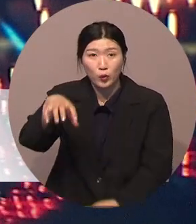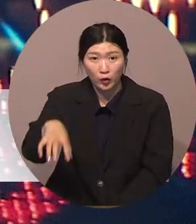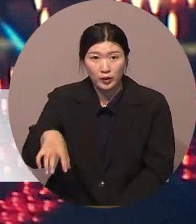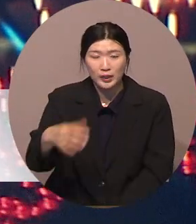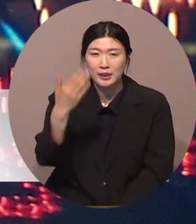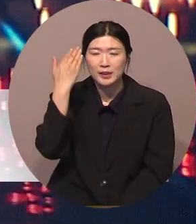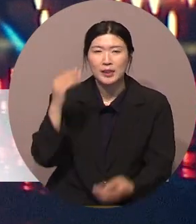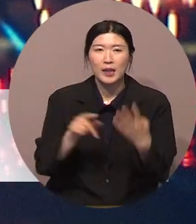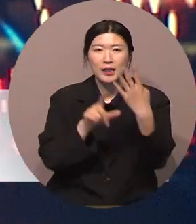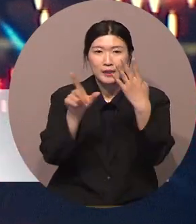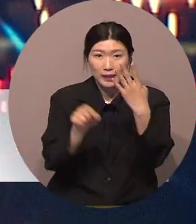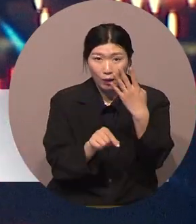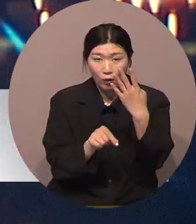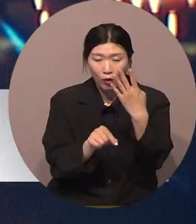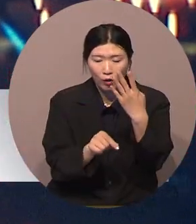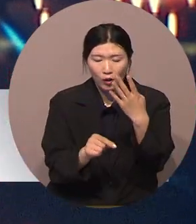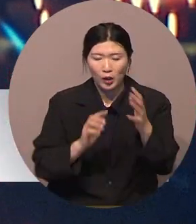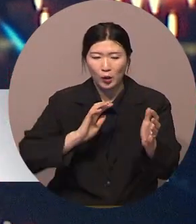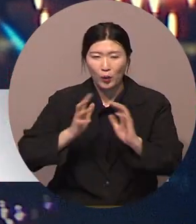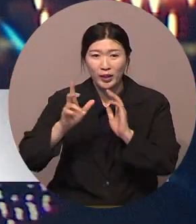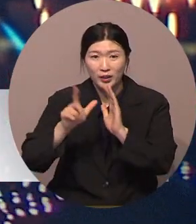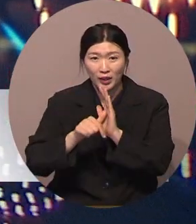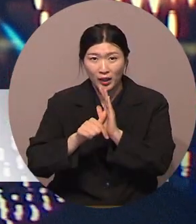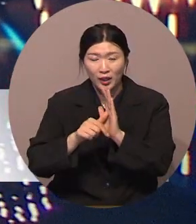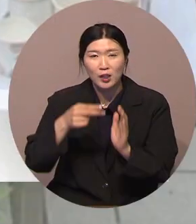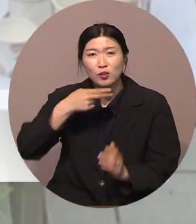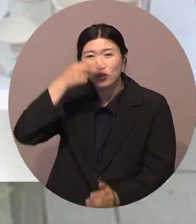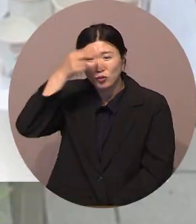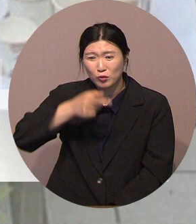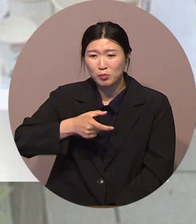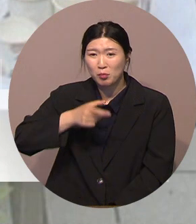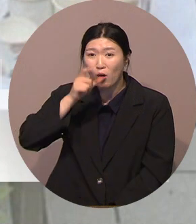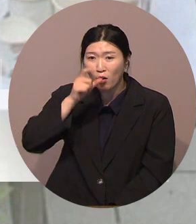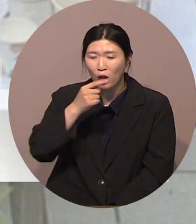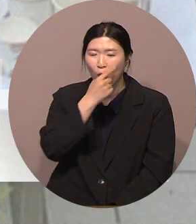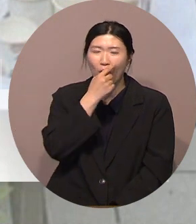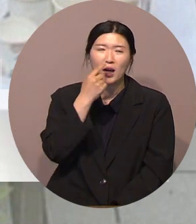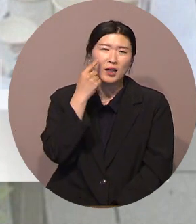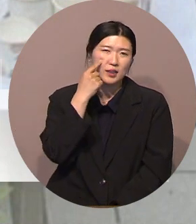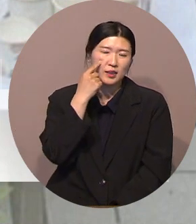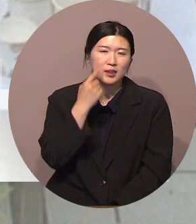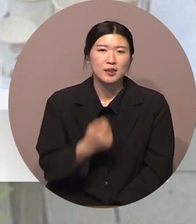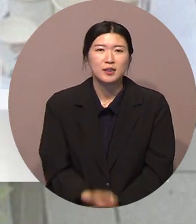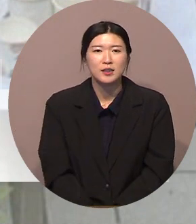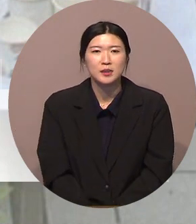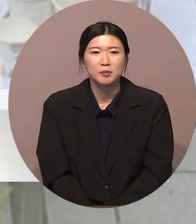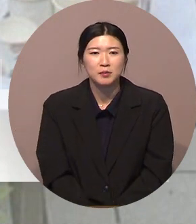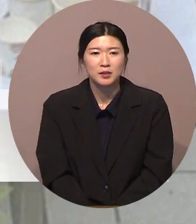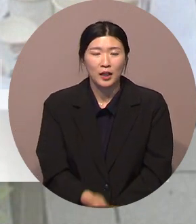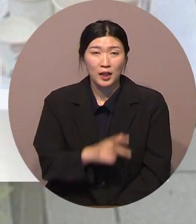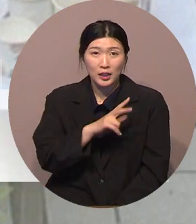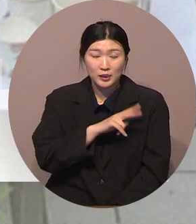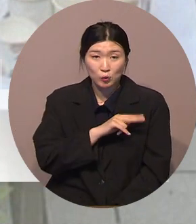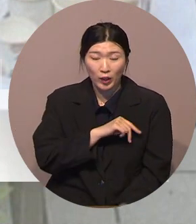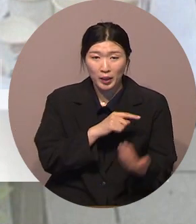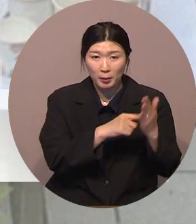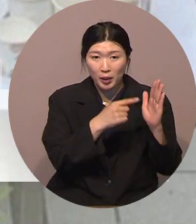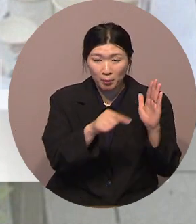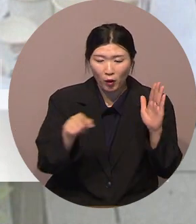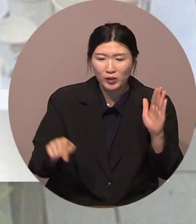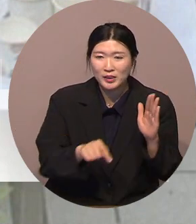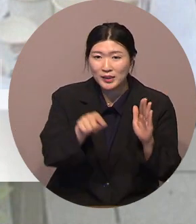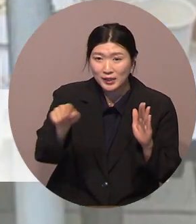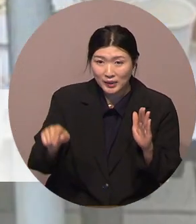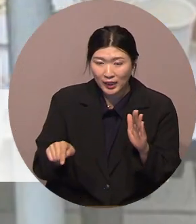4월 간담회 자리에서 근무 시간에 술을 마신 사실이 뒤늦게 알려졌습니다 대전시 의회에 따르면 이들은